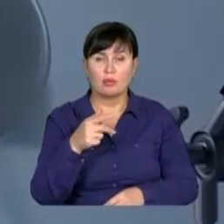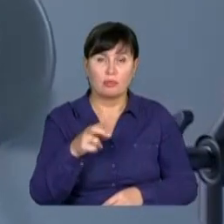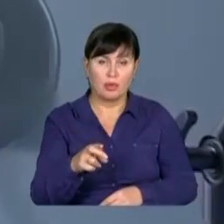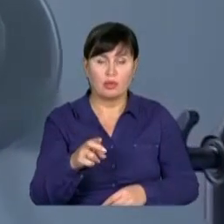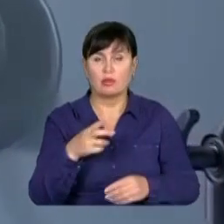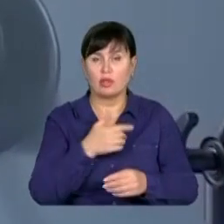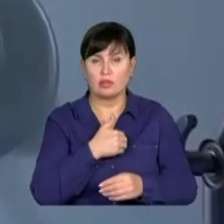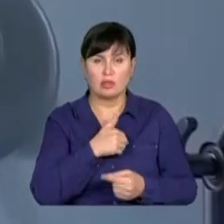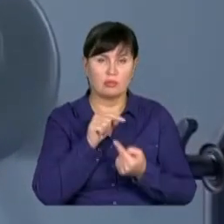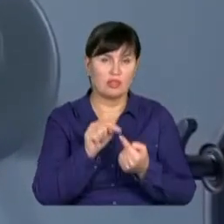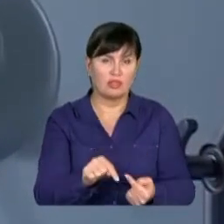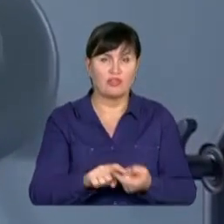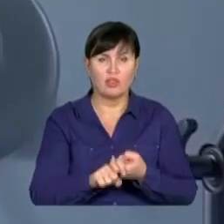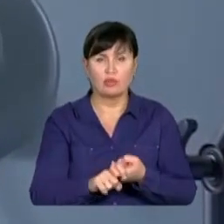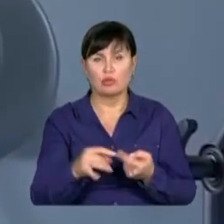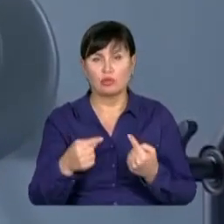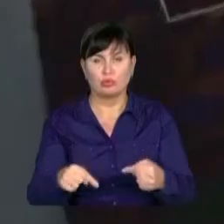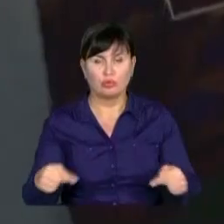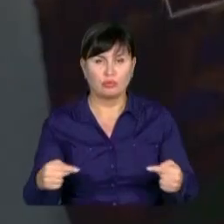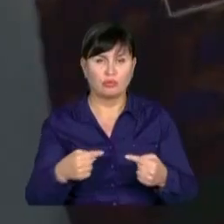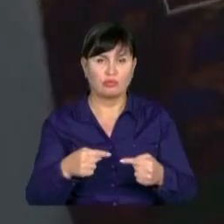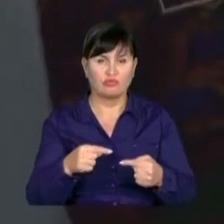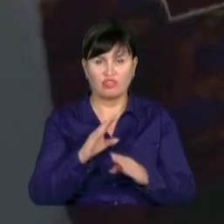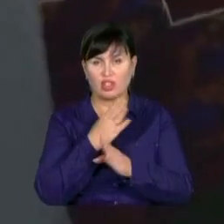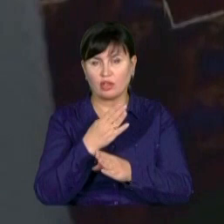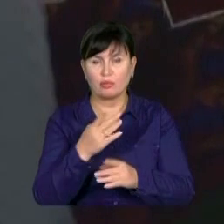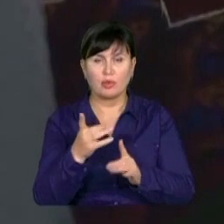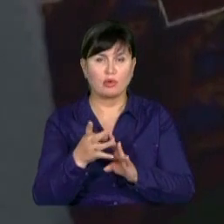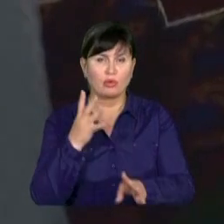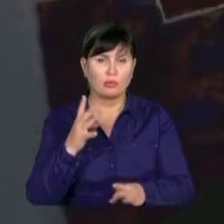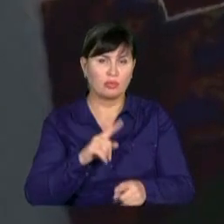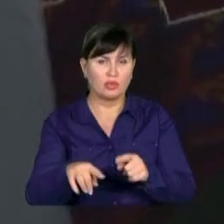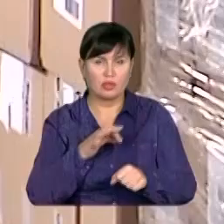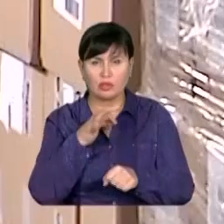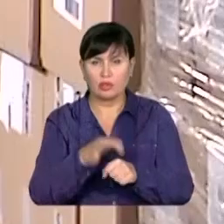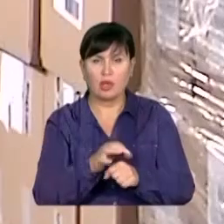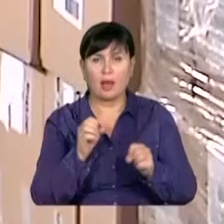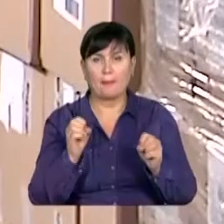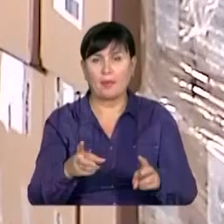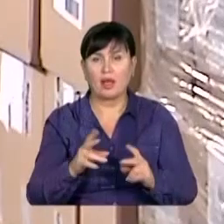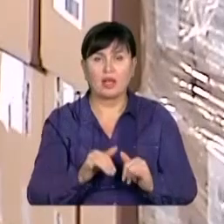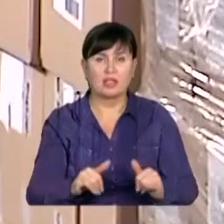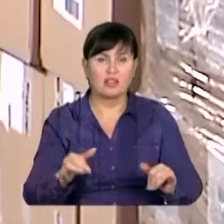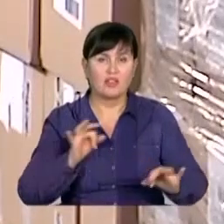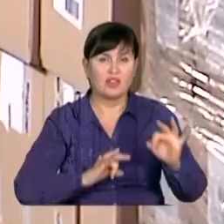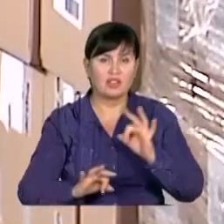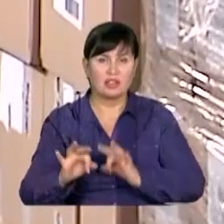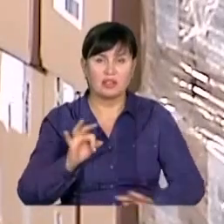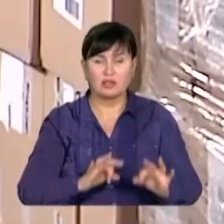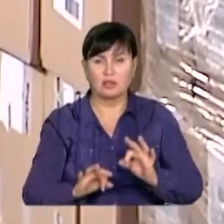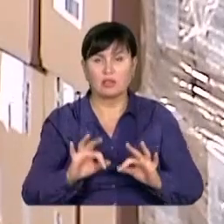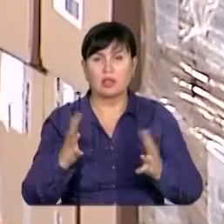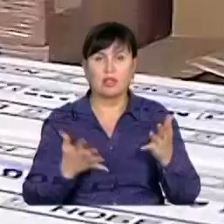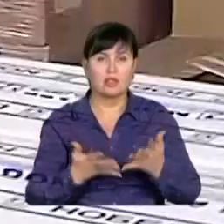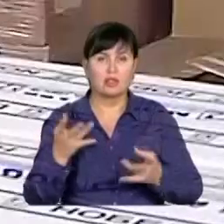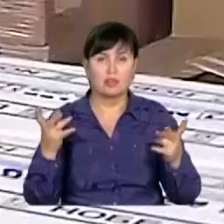вместе противостоять вирусам и другим биоврагам. В первую очередь оперативно реагировать на угрозы, развивать фармацевтический рынок, в случае